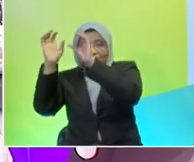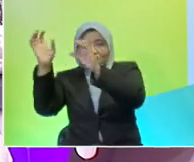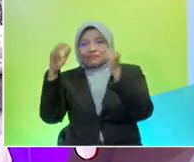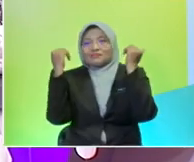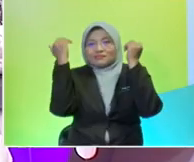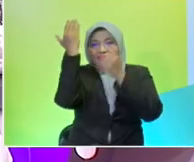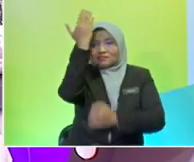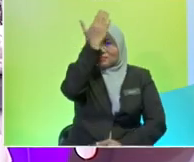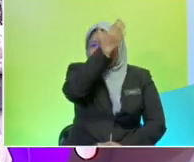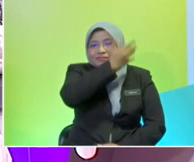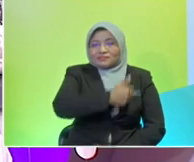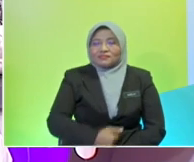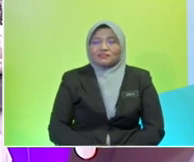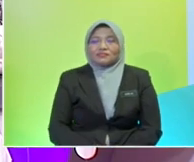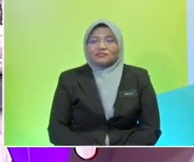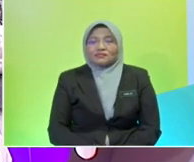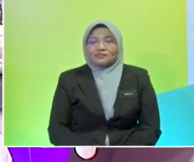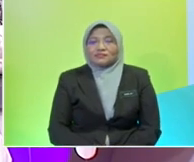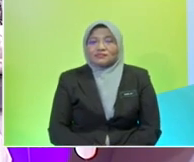tidak bergerak